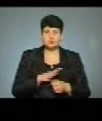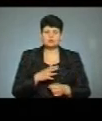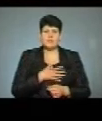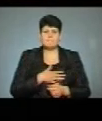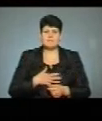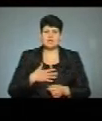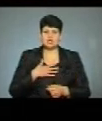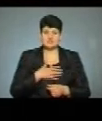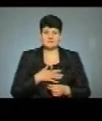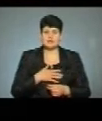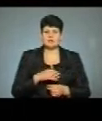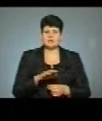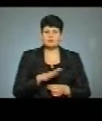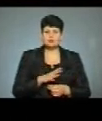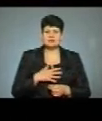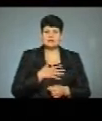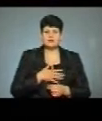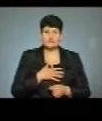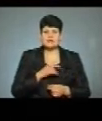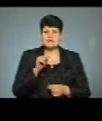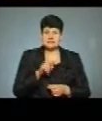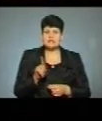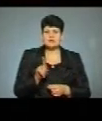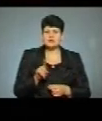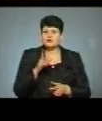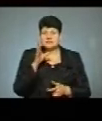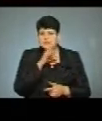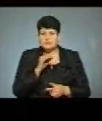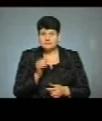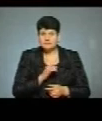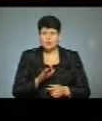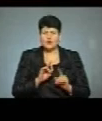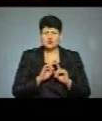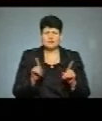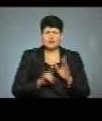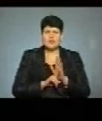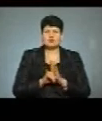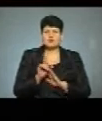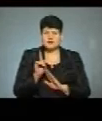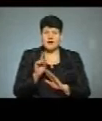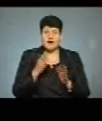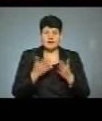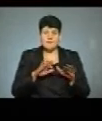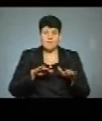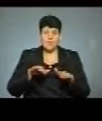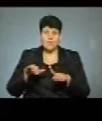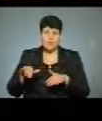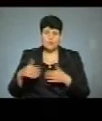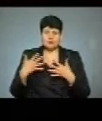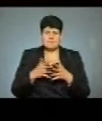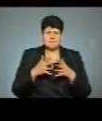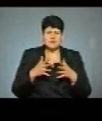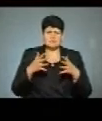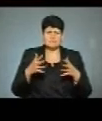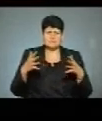переживання, були хвилювання за те, що там щось не вийде, особливо на початках. Але потім уже